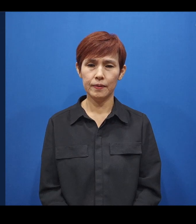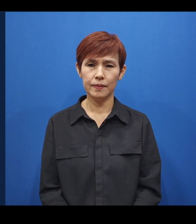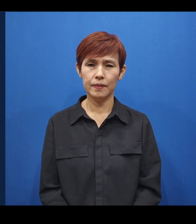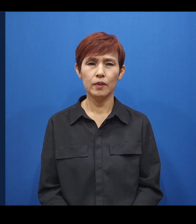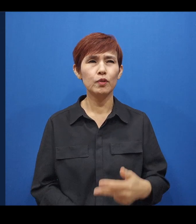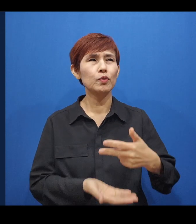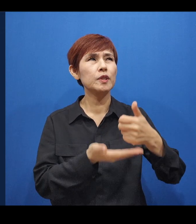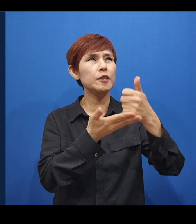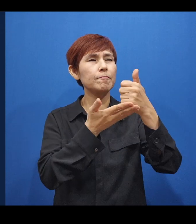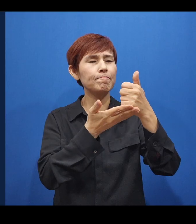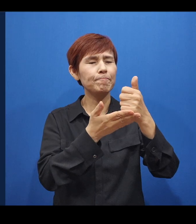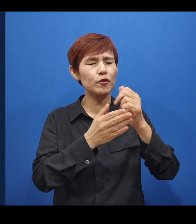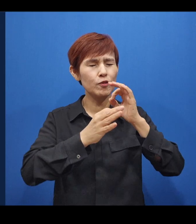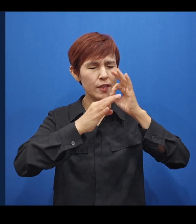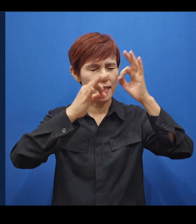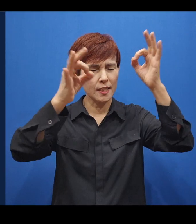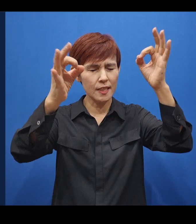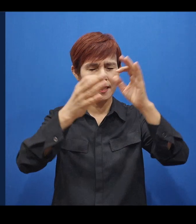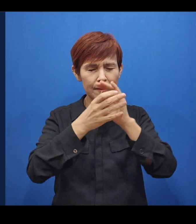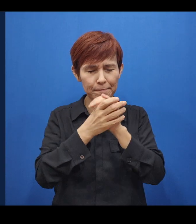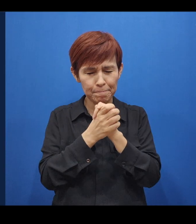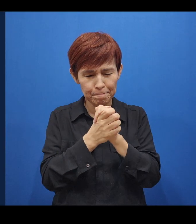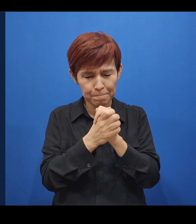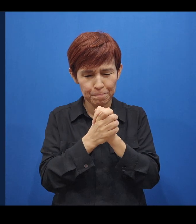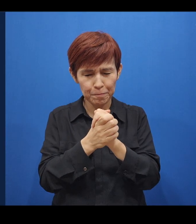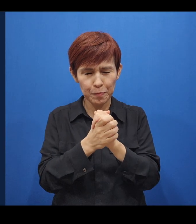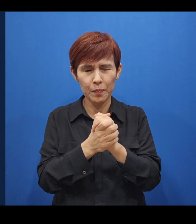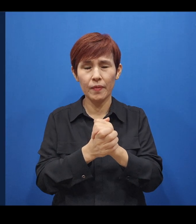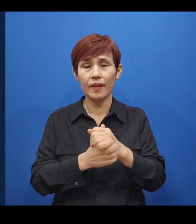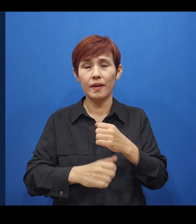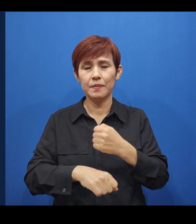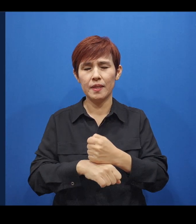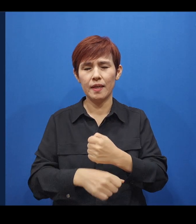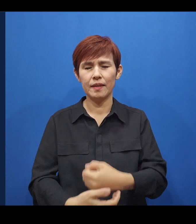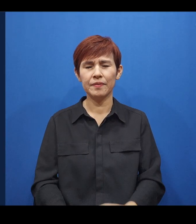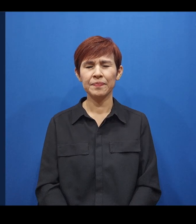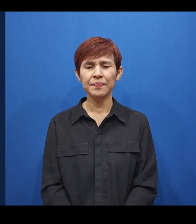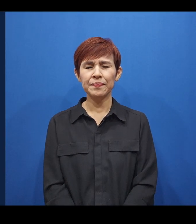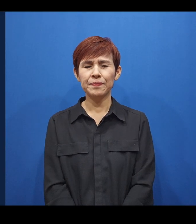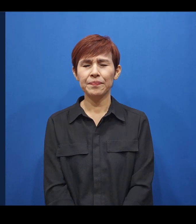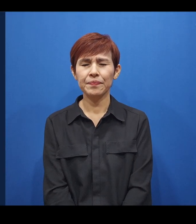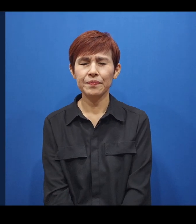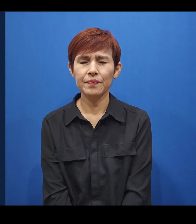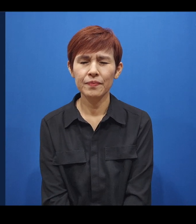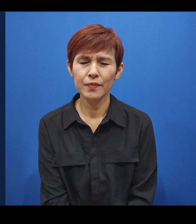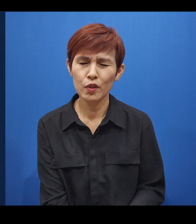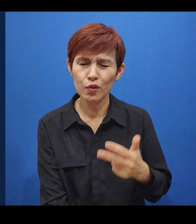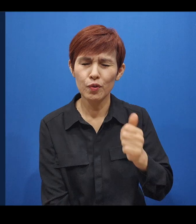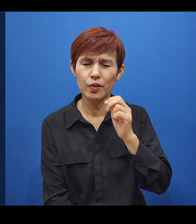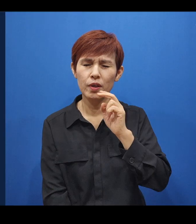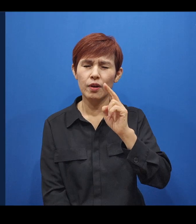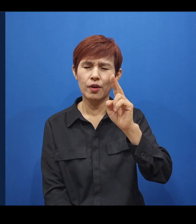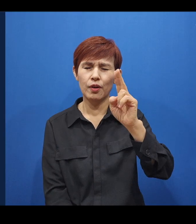주님 간절히 부르고 우리를 사랑하시는 주님 앞에 나아가겠습니다. 주여,